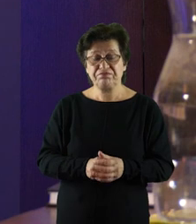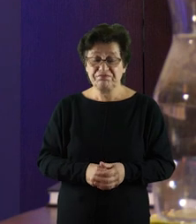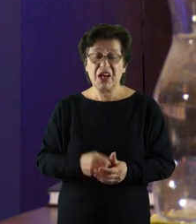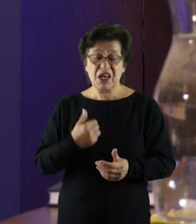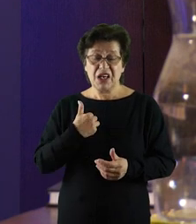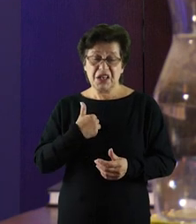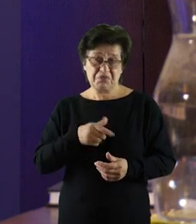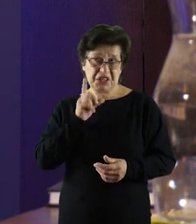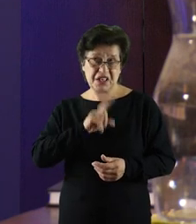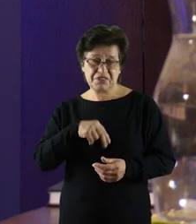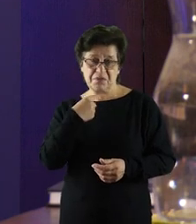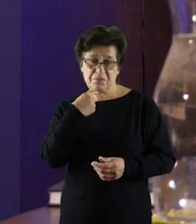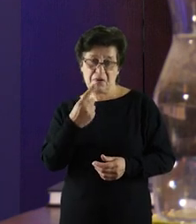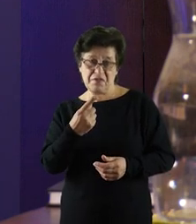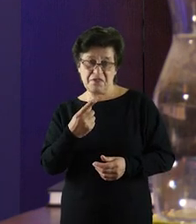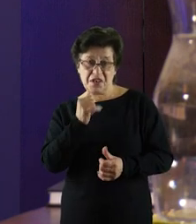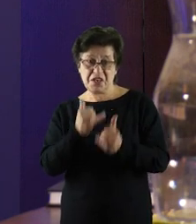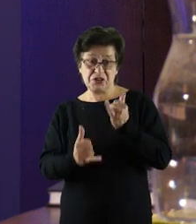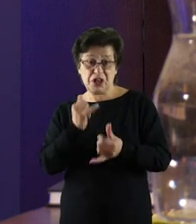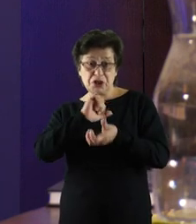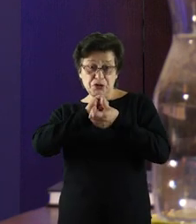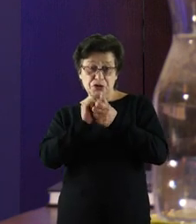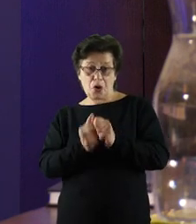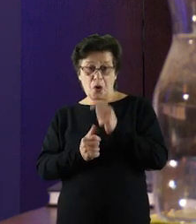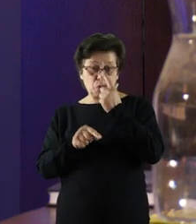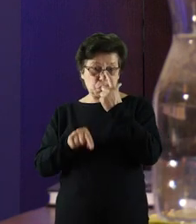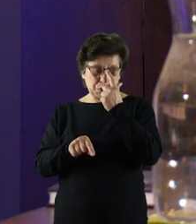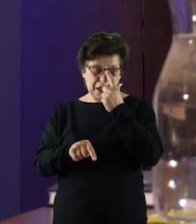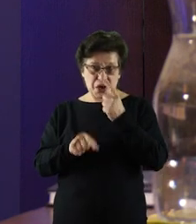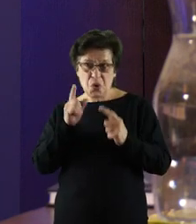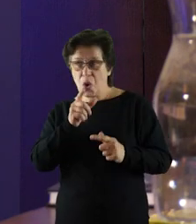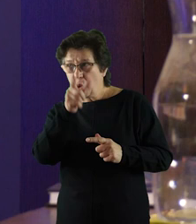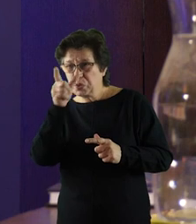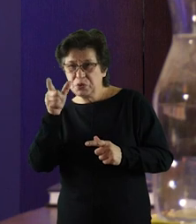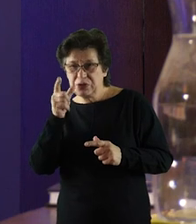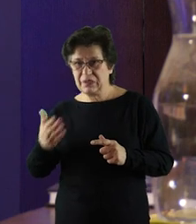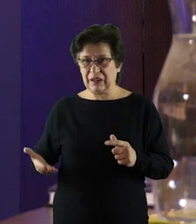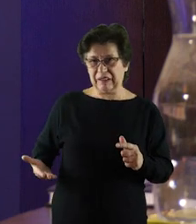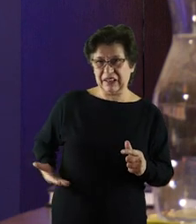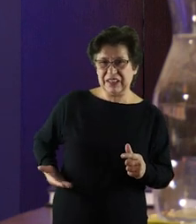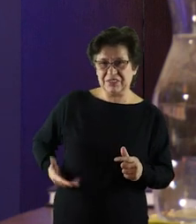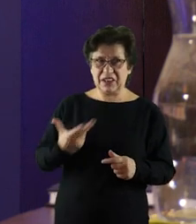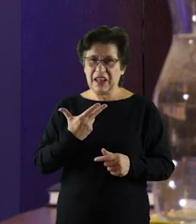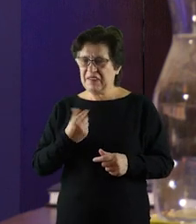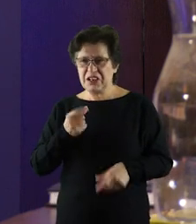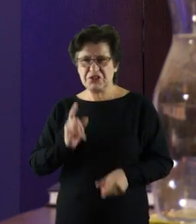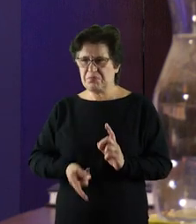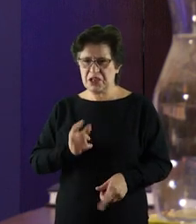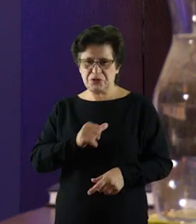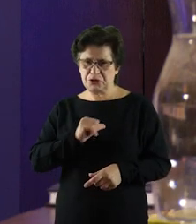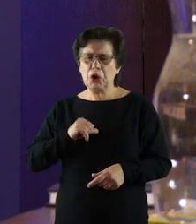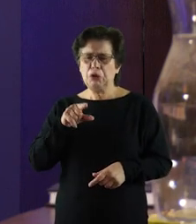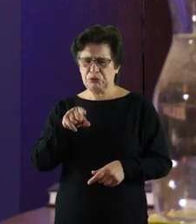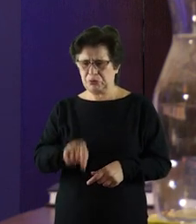że jeżeli są tutaj na sali ludzie opieszali, tak jak ja, którzy się do niczego nie śpieszą, to wszystko przed